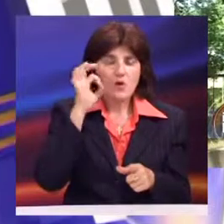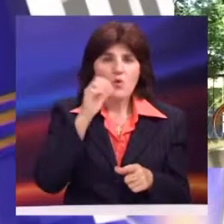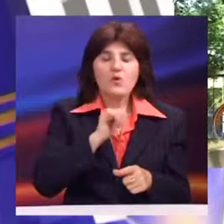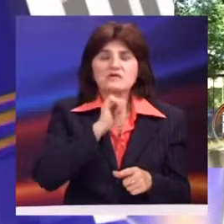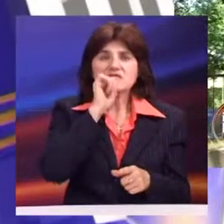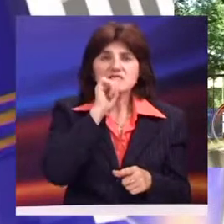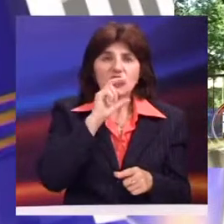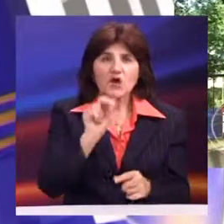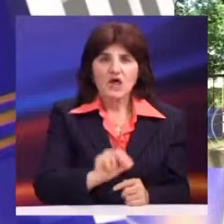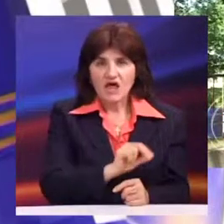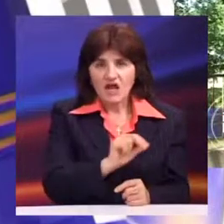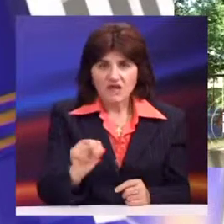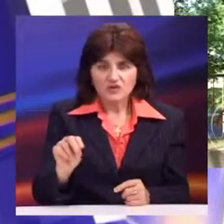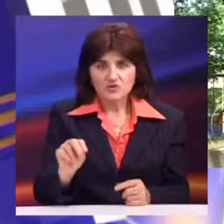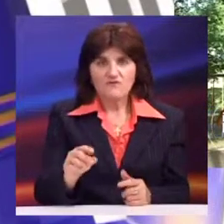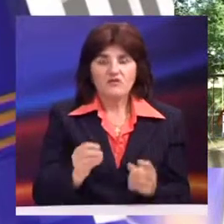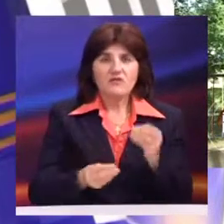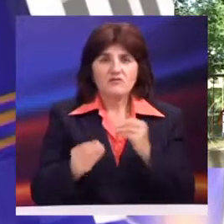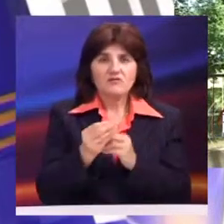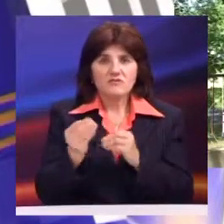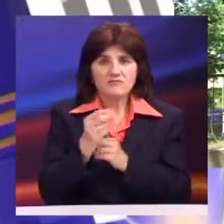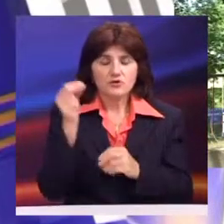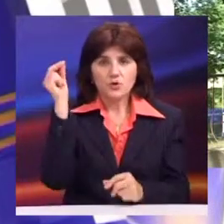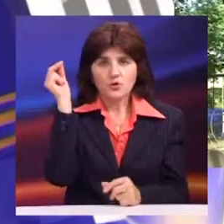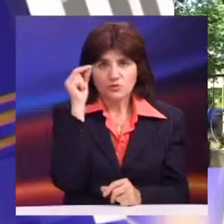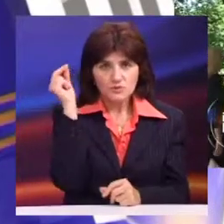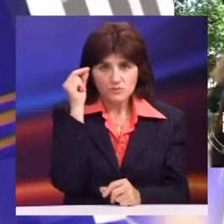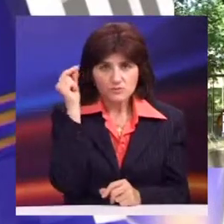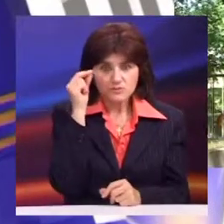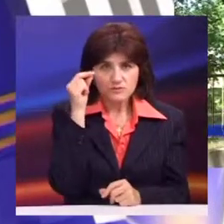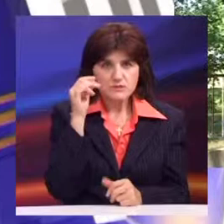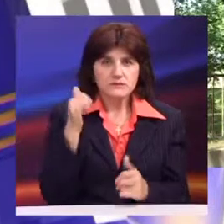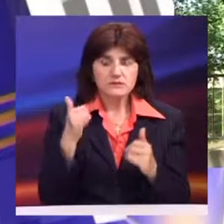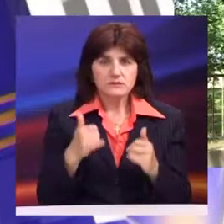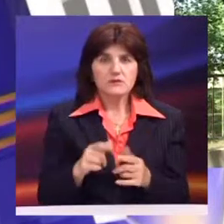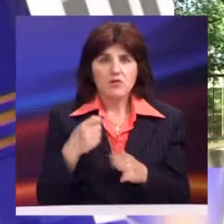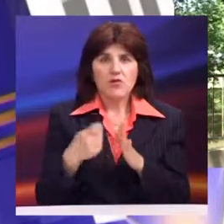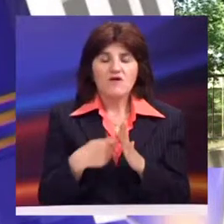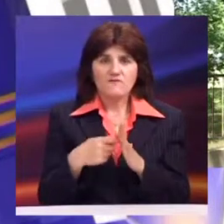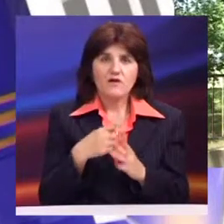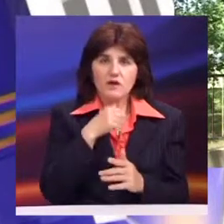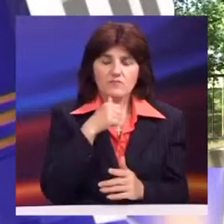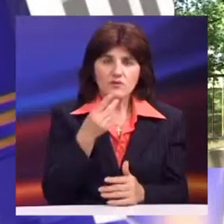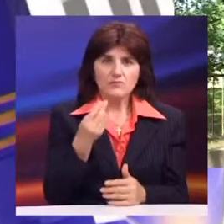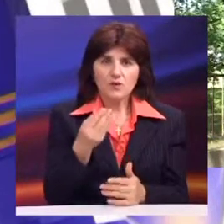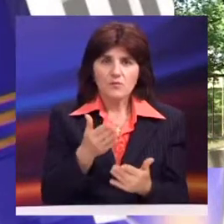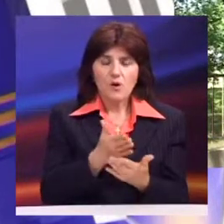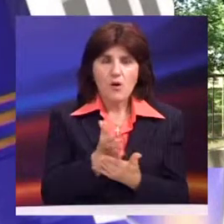istoriji hrišćanstva, ali smo vremenom saznavali sve više i više. Sam film je veoma inspirativan